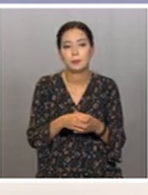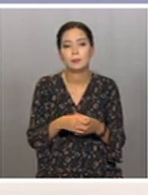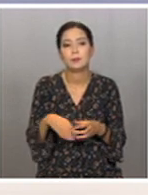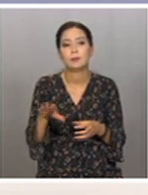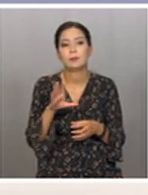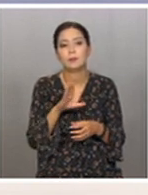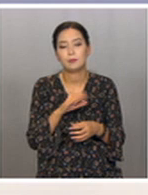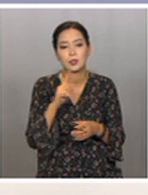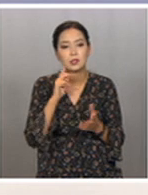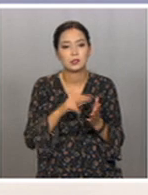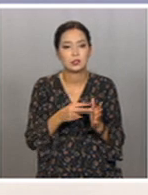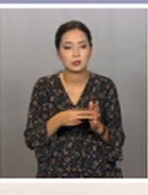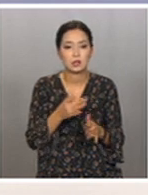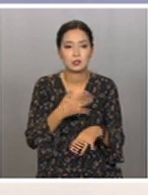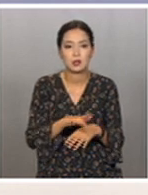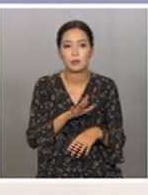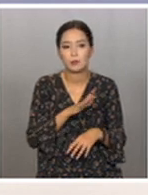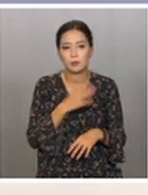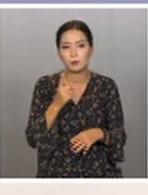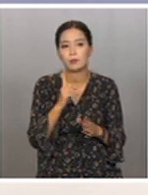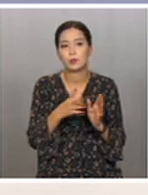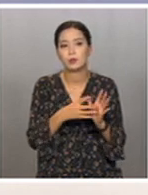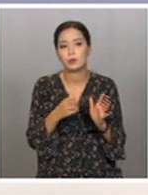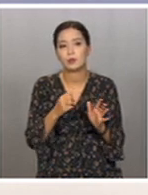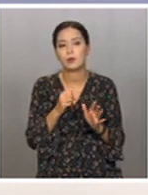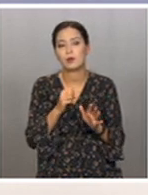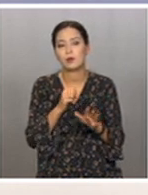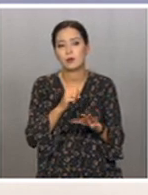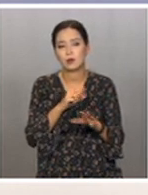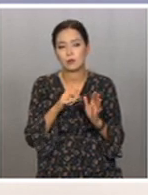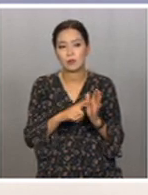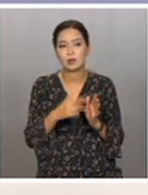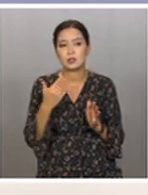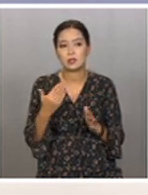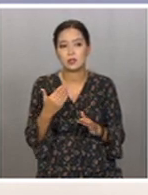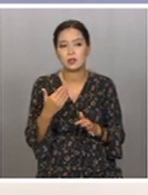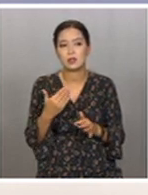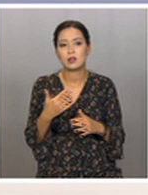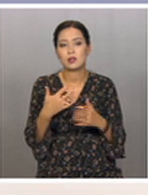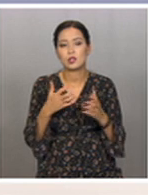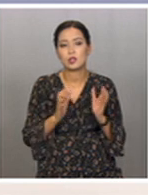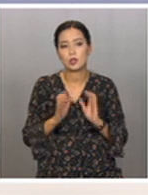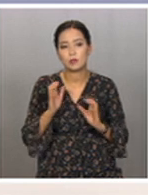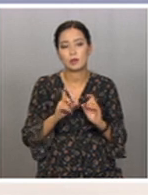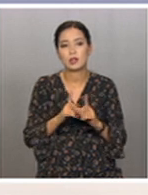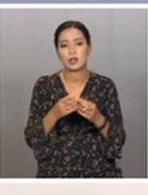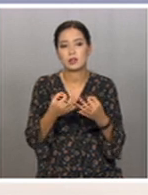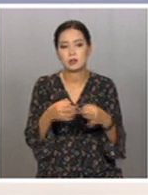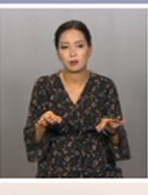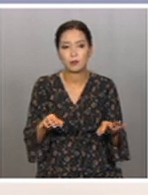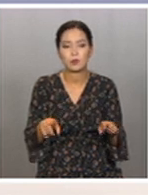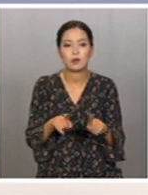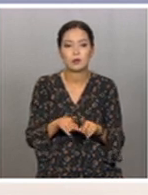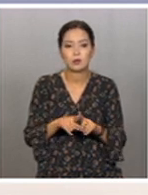қозғалысына атсалысқан болатын. 1917 жылы Қаратаевтың ықпалымен Конституциялық демократиялық партия